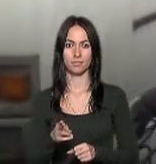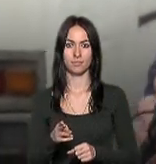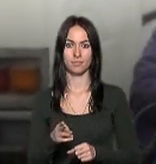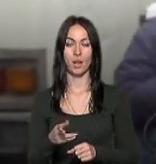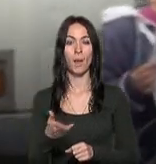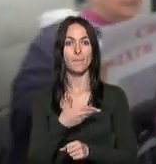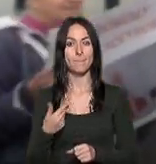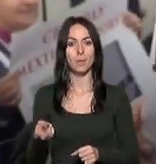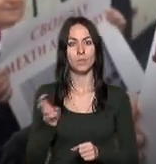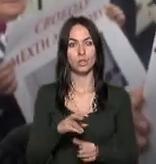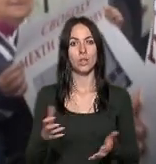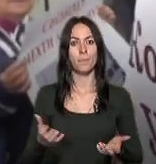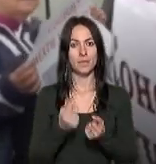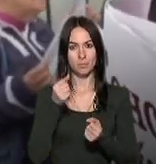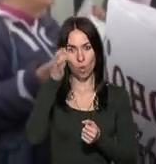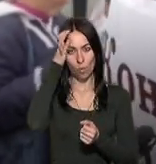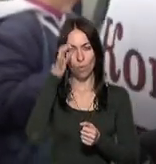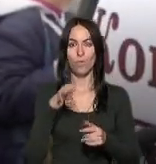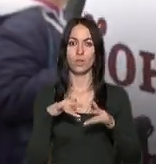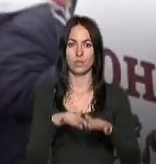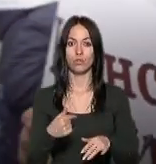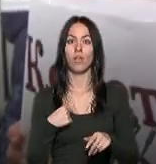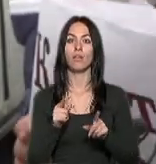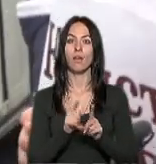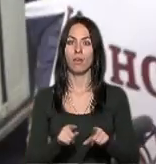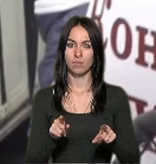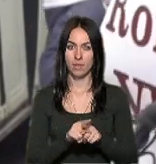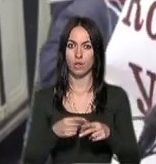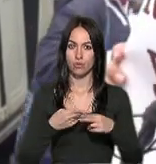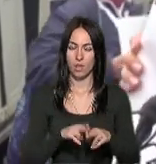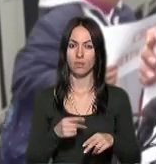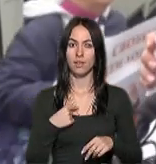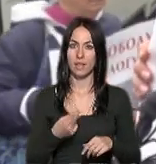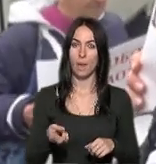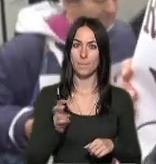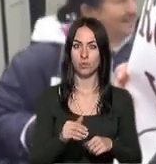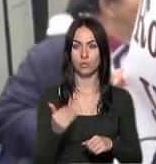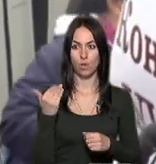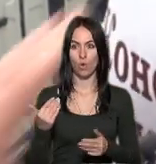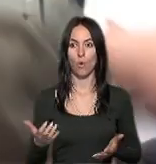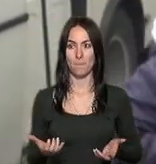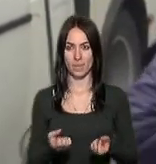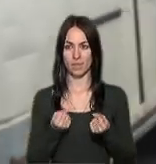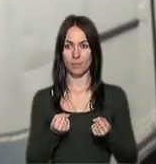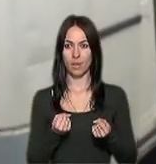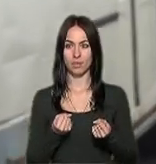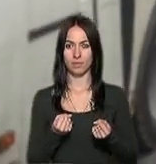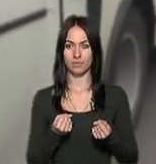Ми прийшли підтримати наукового діяча. Я теж технік, тому я і прийшла його підтримати.